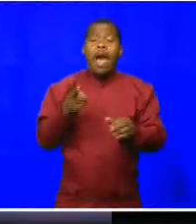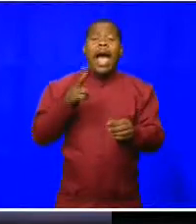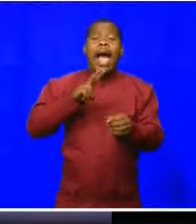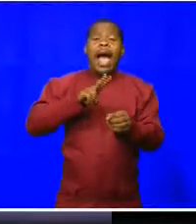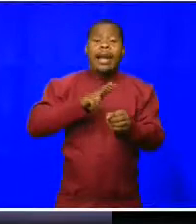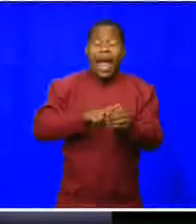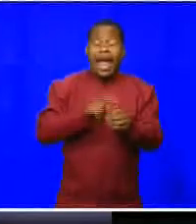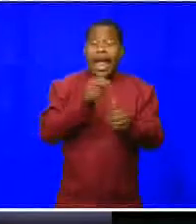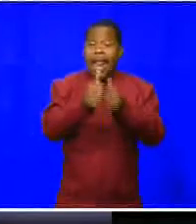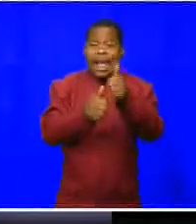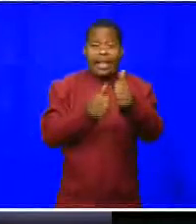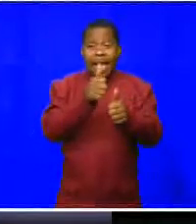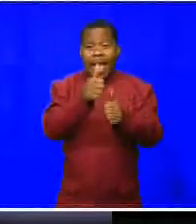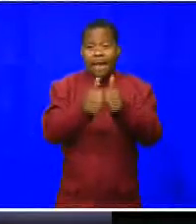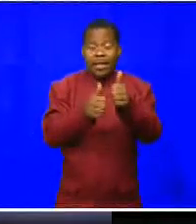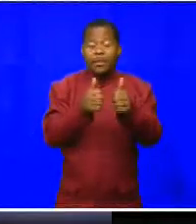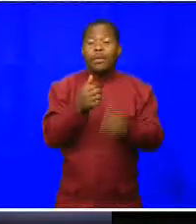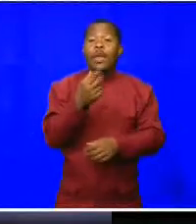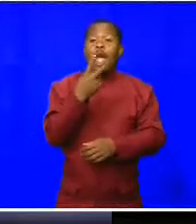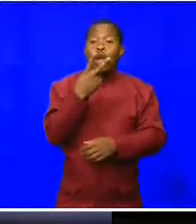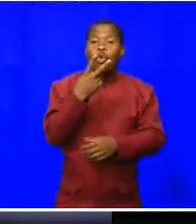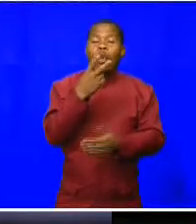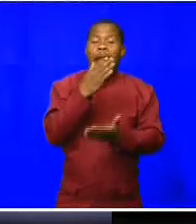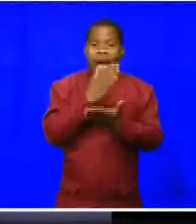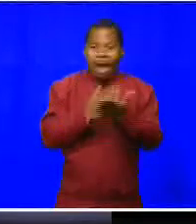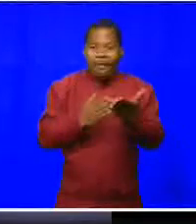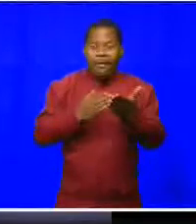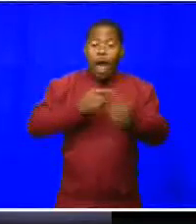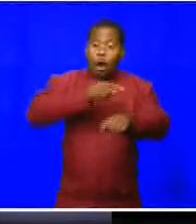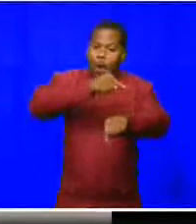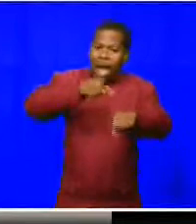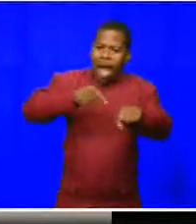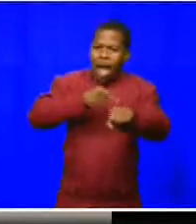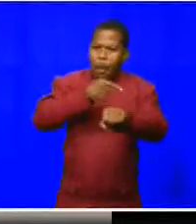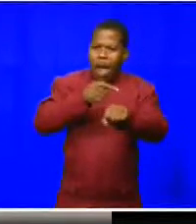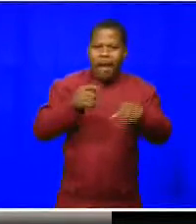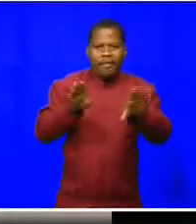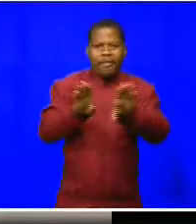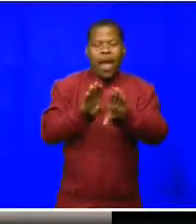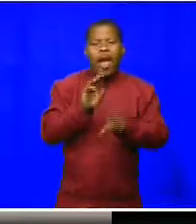ungenci kuma-hour lamabili nehafu solo uchubeka.